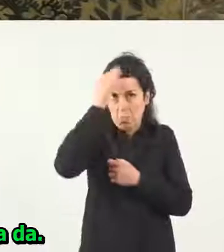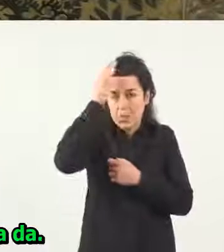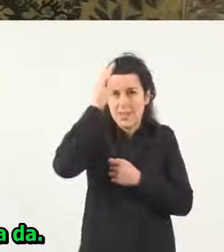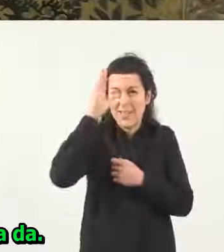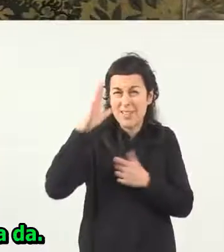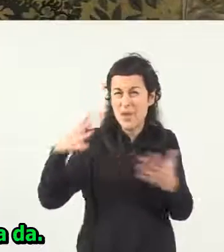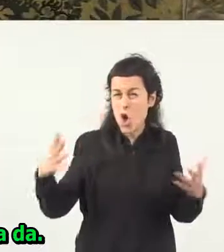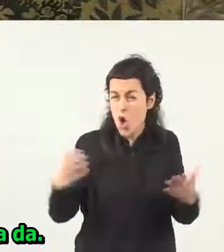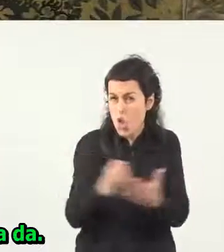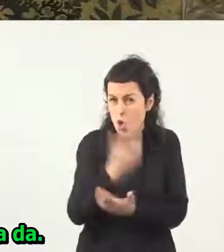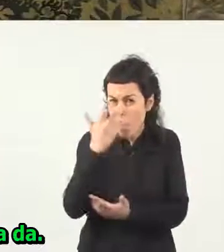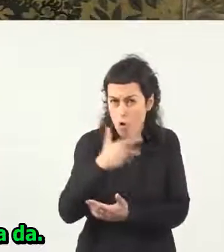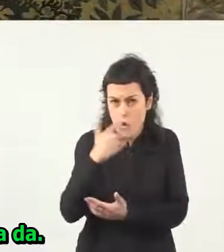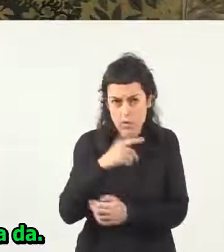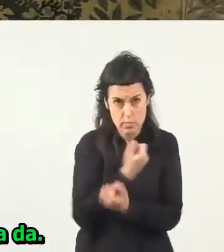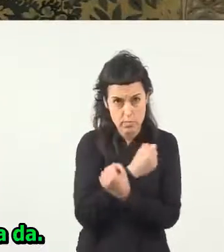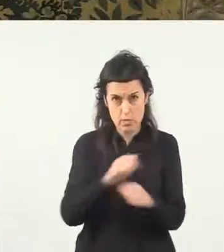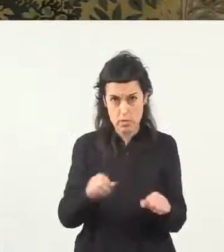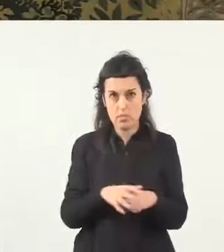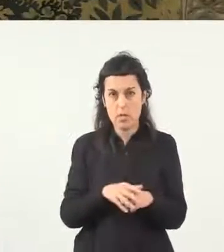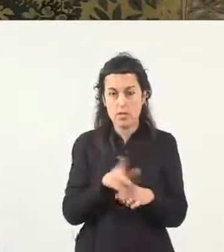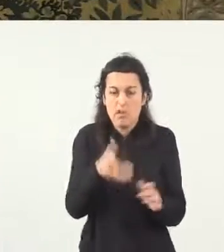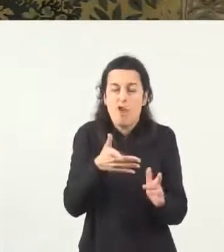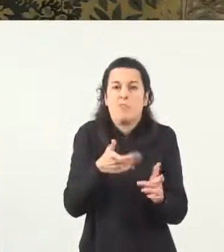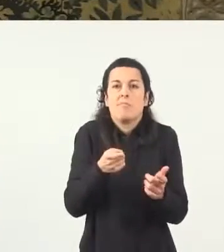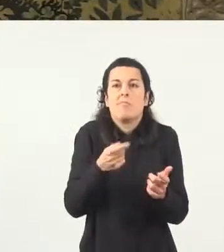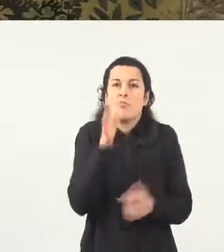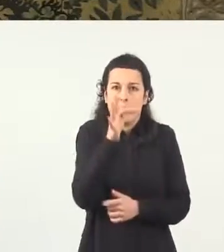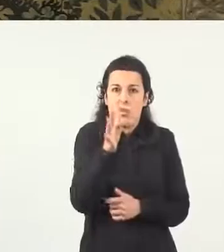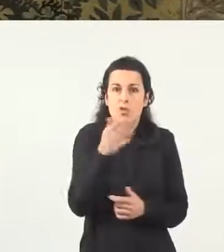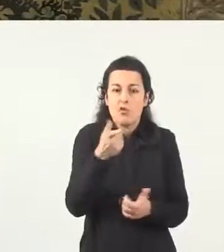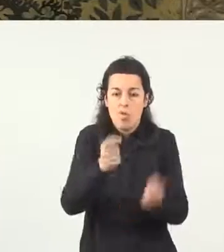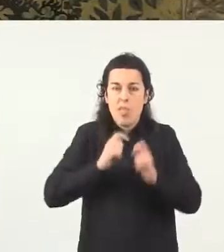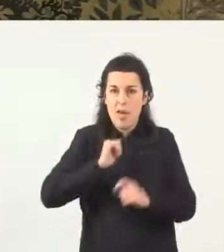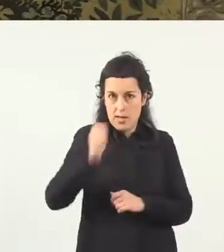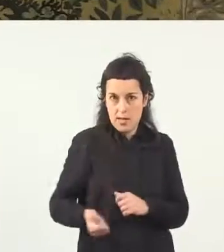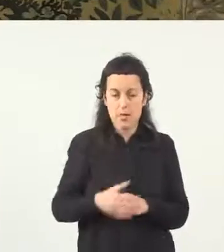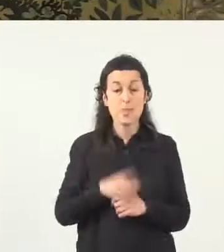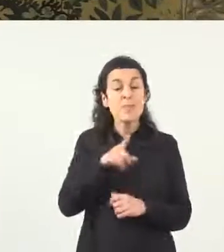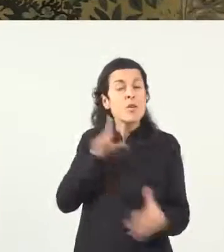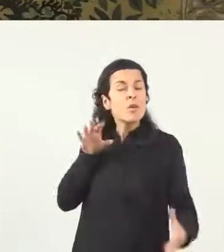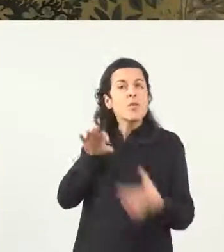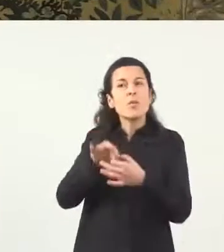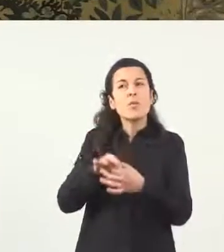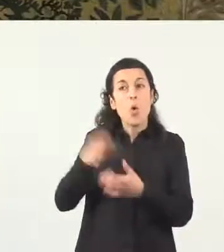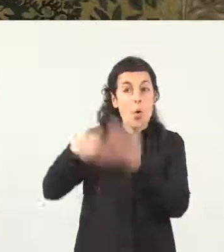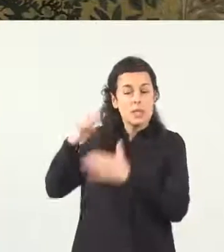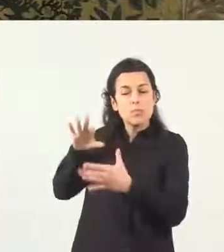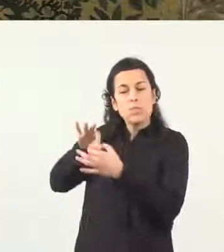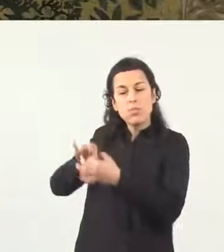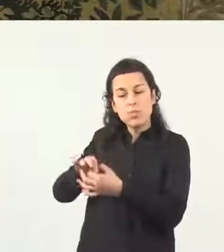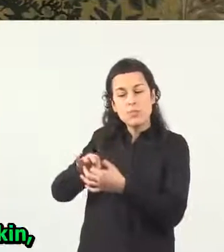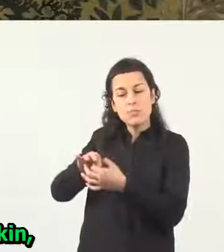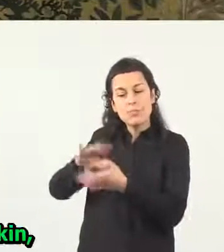posible eta hori oso nada, esan nahi dut hori aberastasuna da, ezta? Claro, hori lotuta dago lehen, lotuta zegoen,